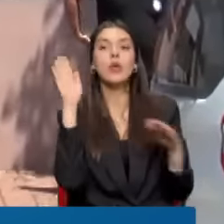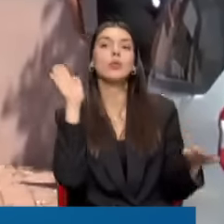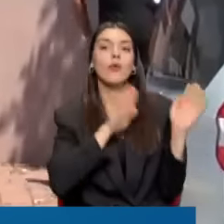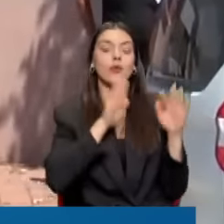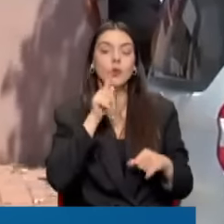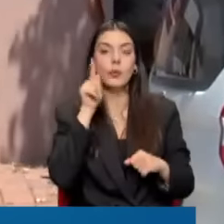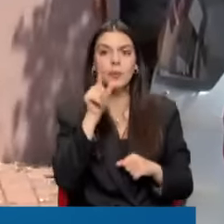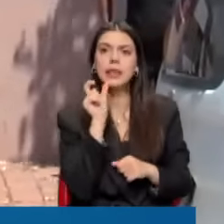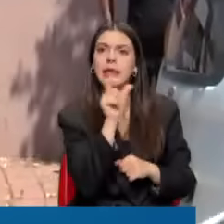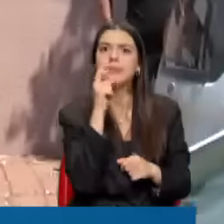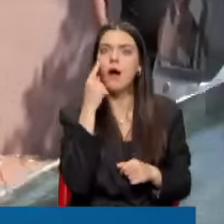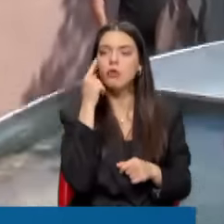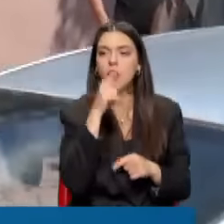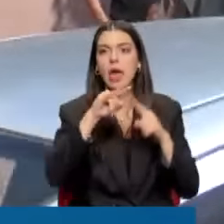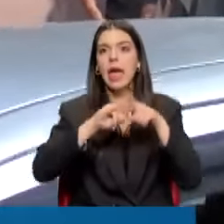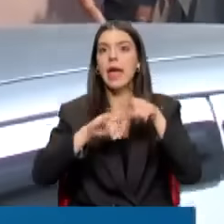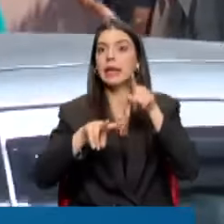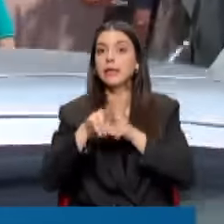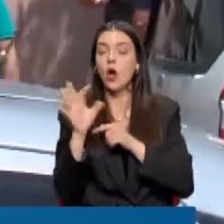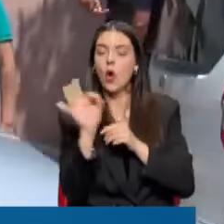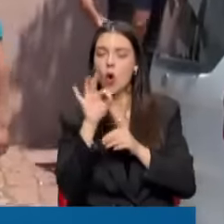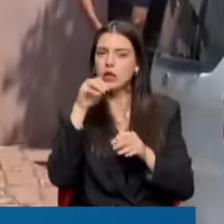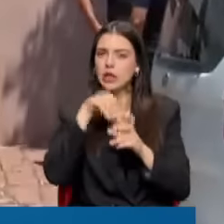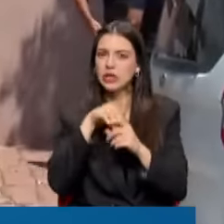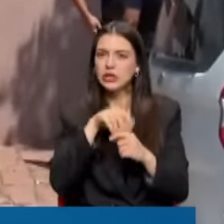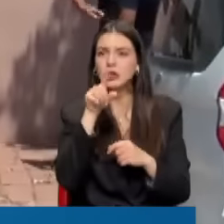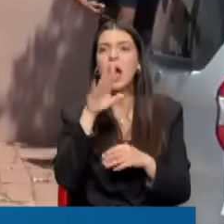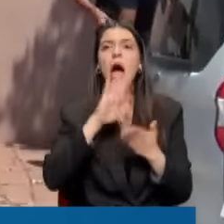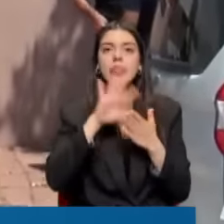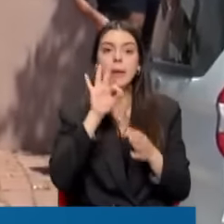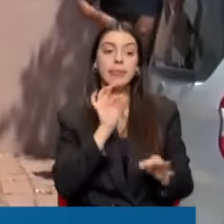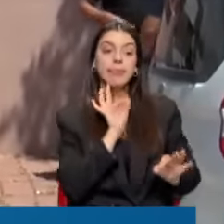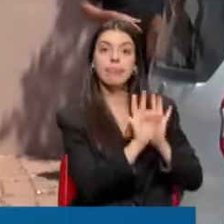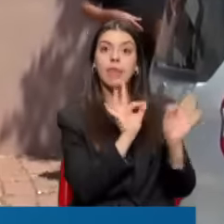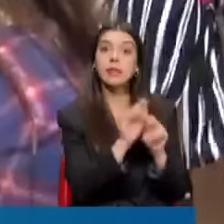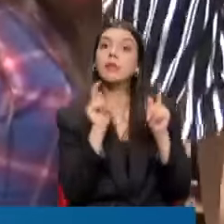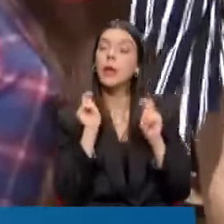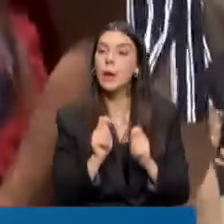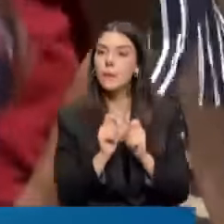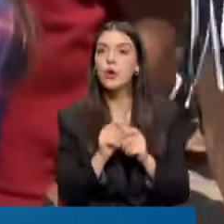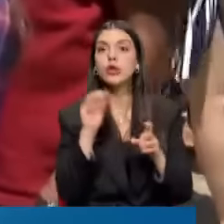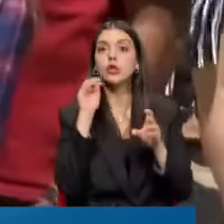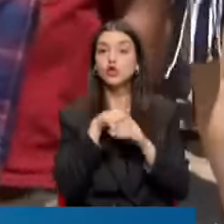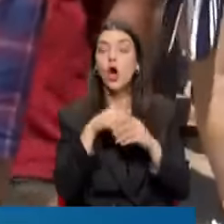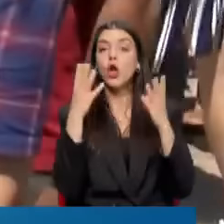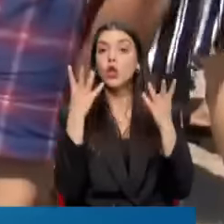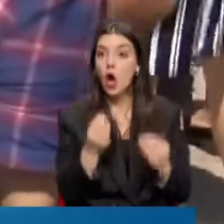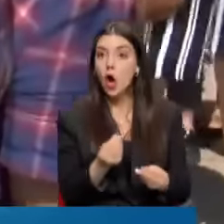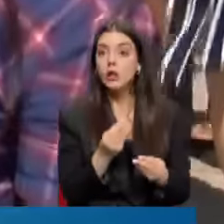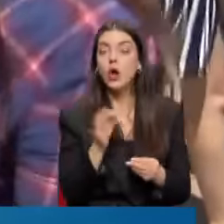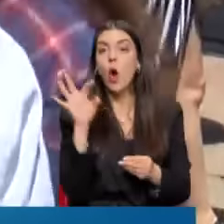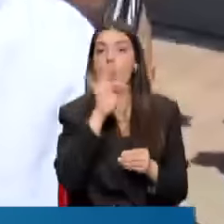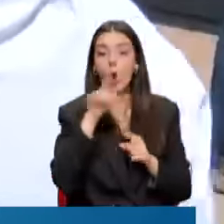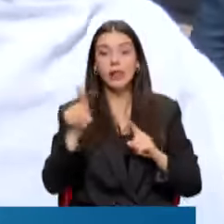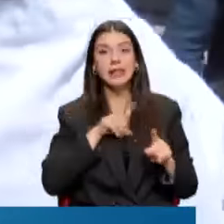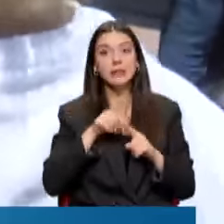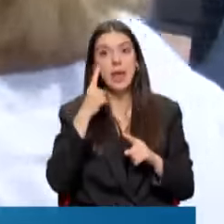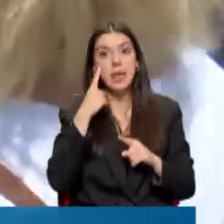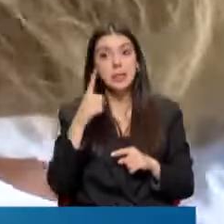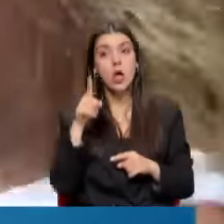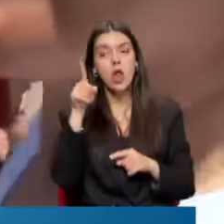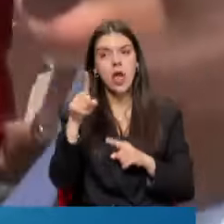iddiaya göre öğrenci HY okulda bir süredir arkadaşlarını tehdit ediyordu son olarak da okulun temizlik görevlisini